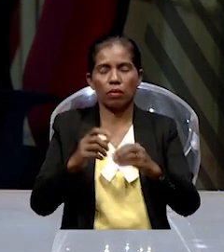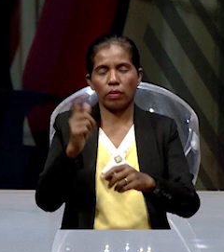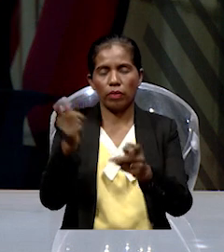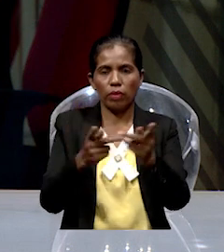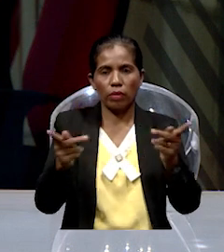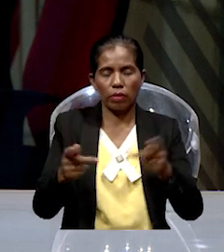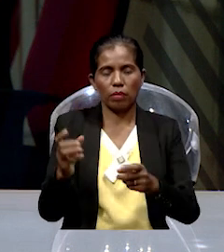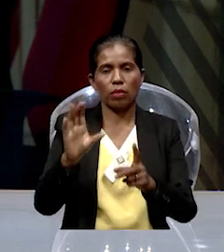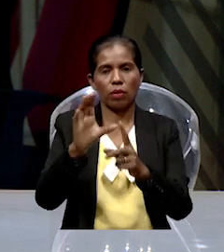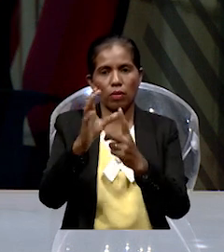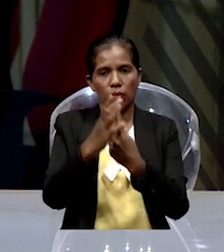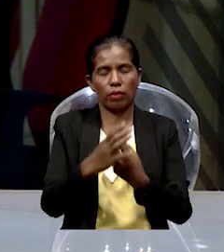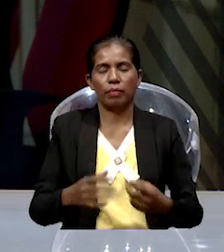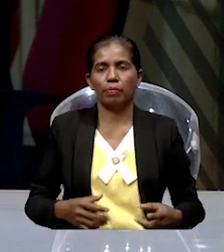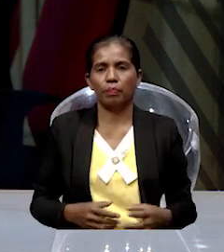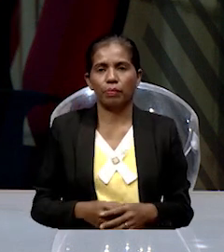cultura